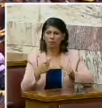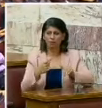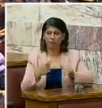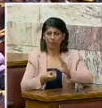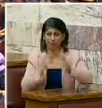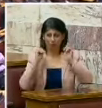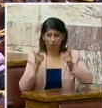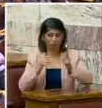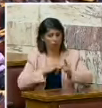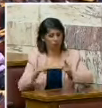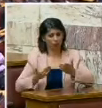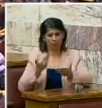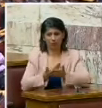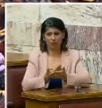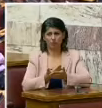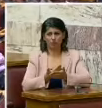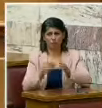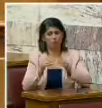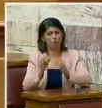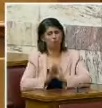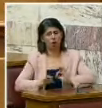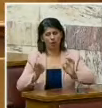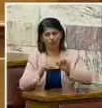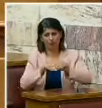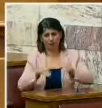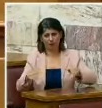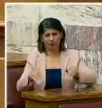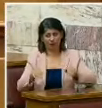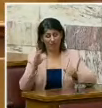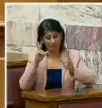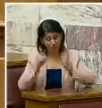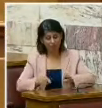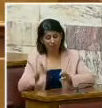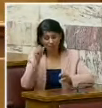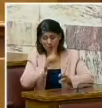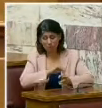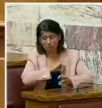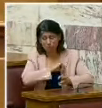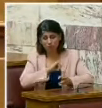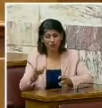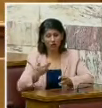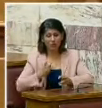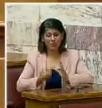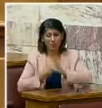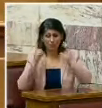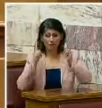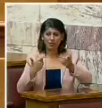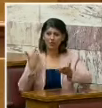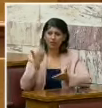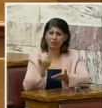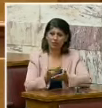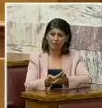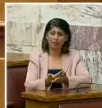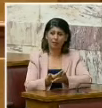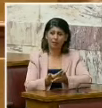έχω ζητήσει προληπτική γραμμή. Ουδέποτε. Και θα σταματήσετε να ψεύδεστε σε αυτή την αίθουσα. Ουδέποτε εμείς ως Νέα Δημοκρατία έχουμε